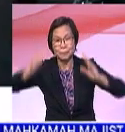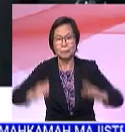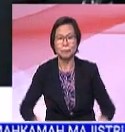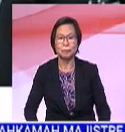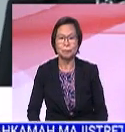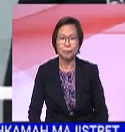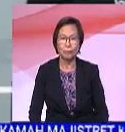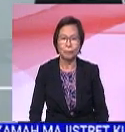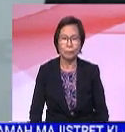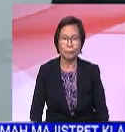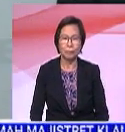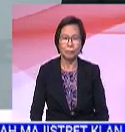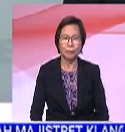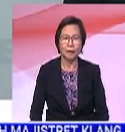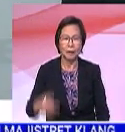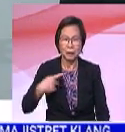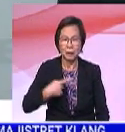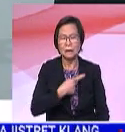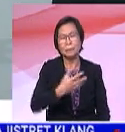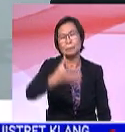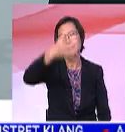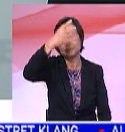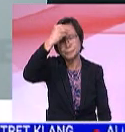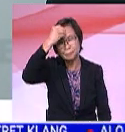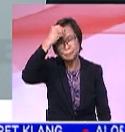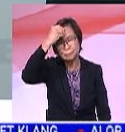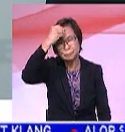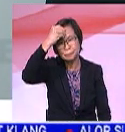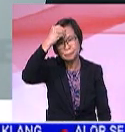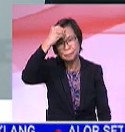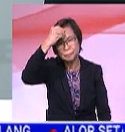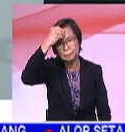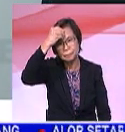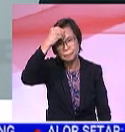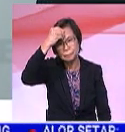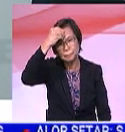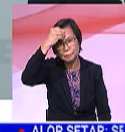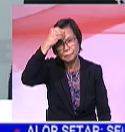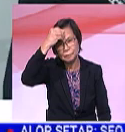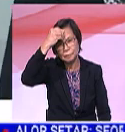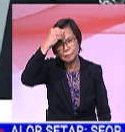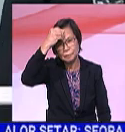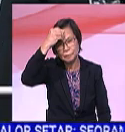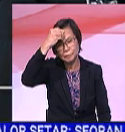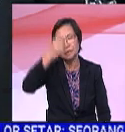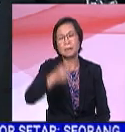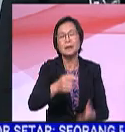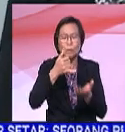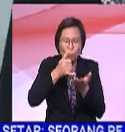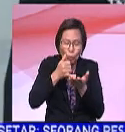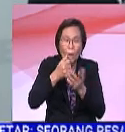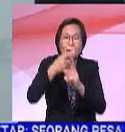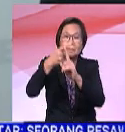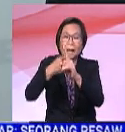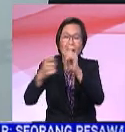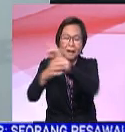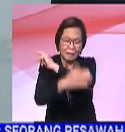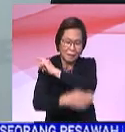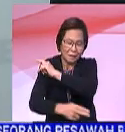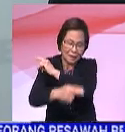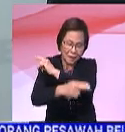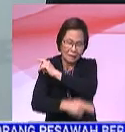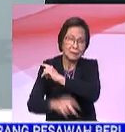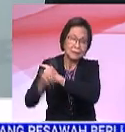Packaging ni, apa yang kita dapati, packaging ini asalnya memang dari negara jiran. Dia dah